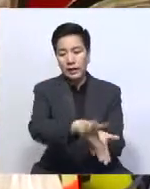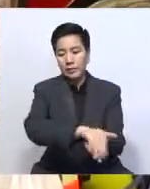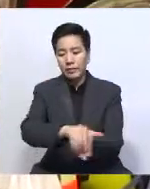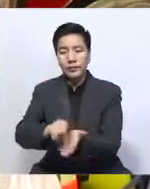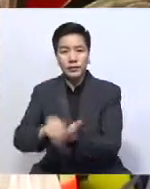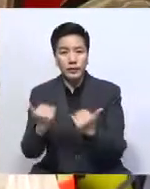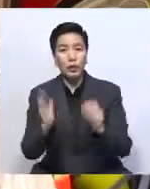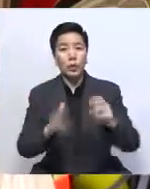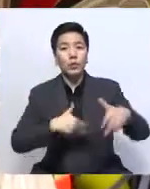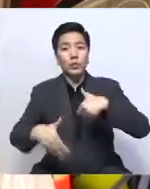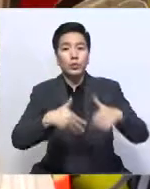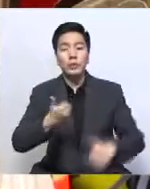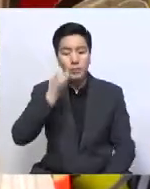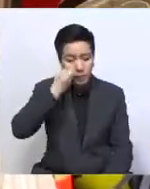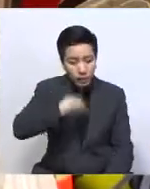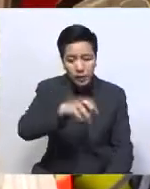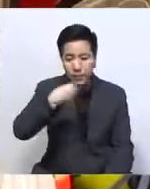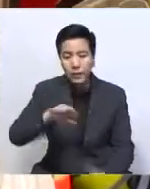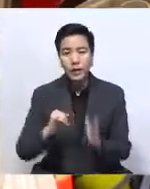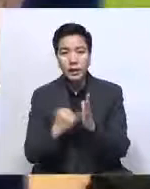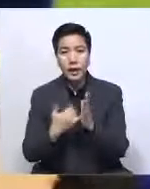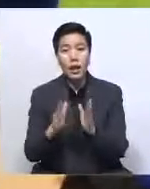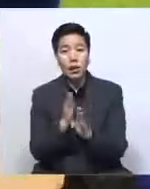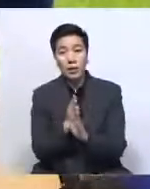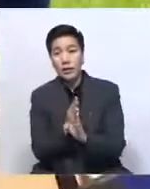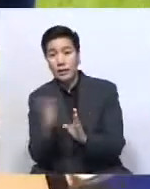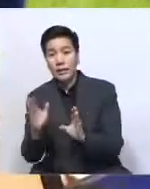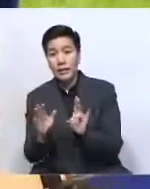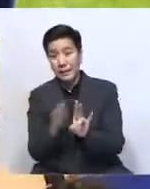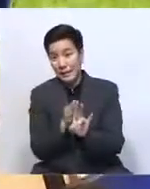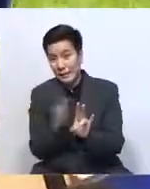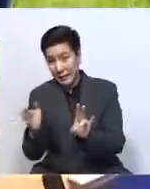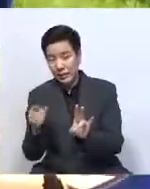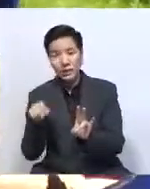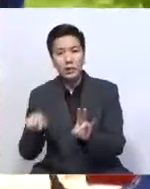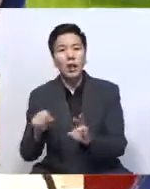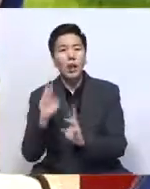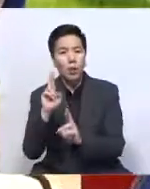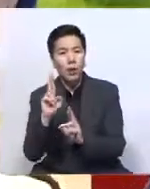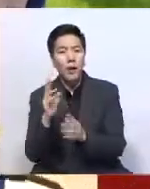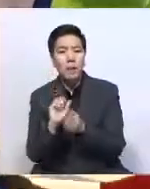เวย์นะคะประชาชนก็เดินทางกันได้สะดวกส่วน7วันหลังเทศกาลสงกรานต์ก็จะปรับระดับการ